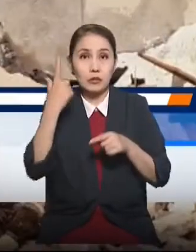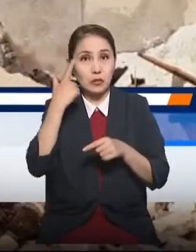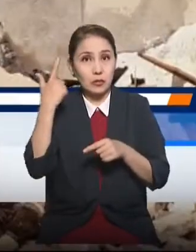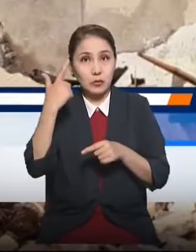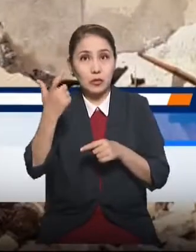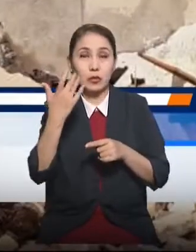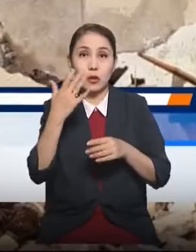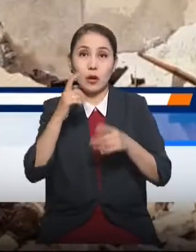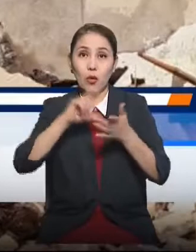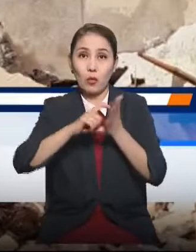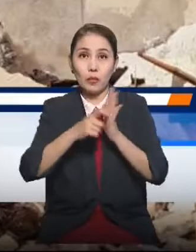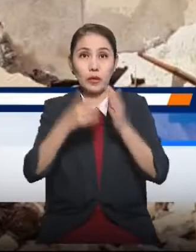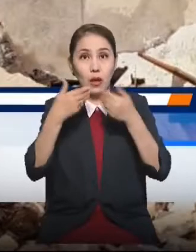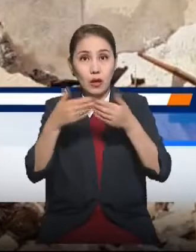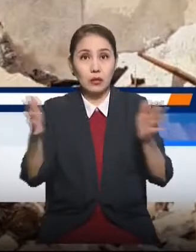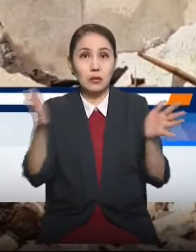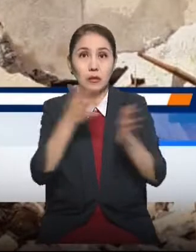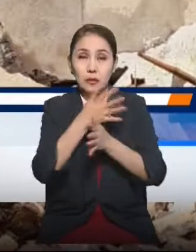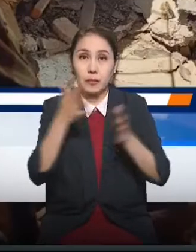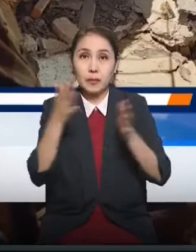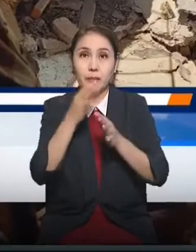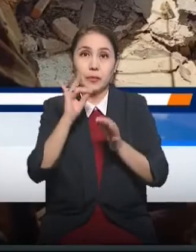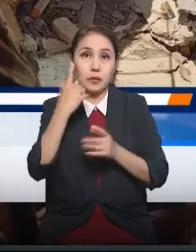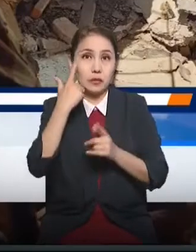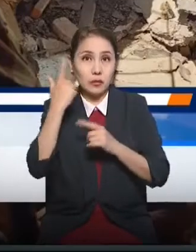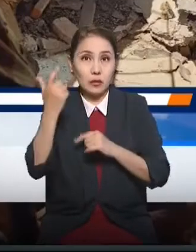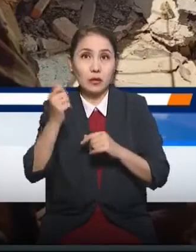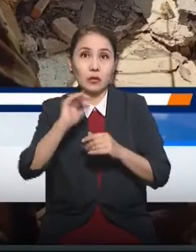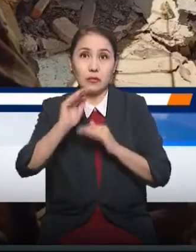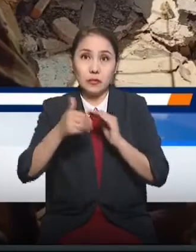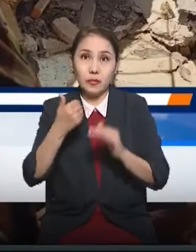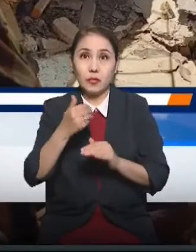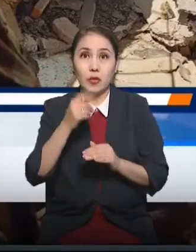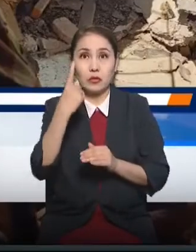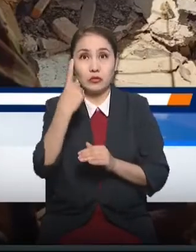проветрить помещение и вызвать аварийно-диспетчерскую